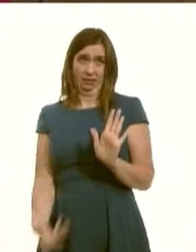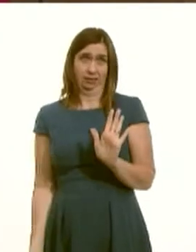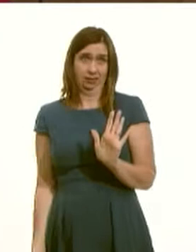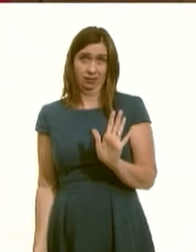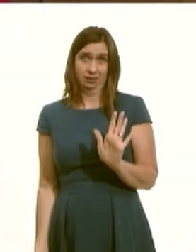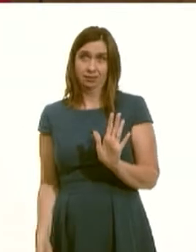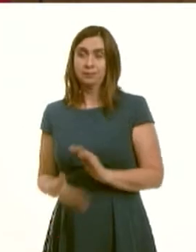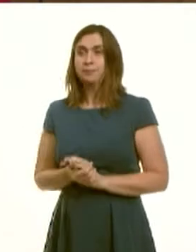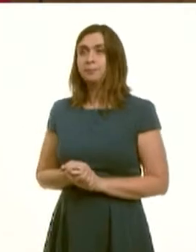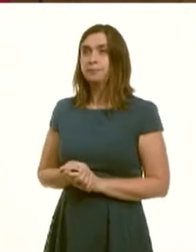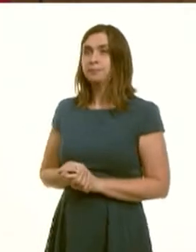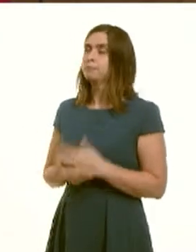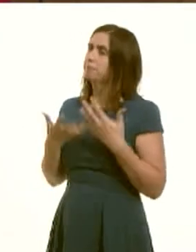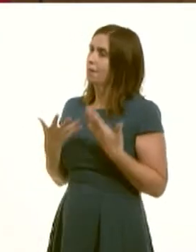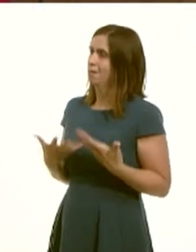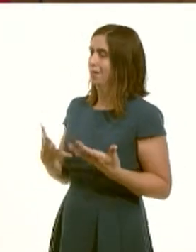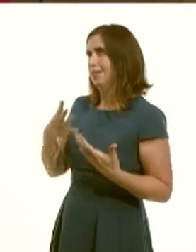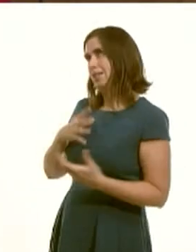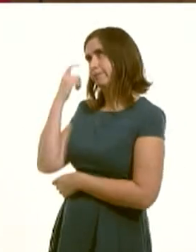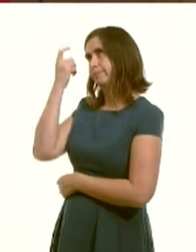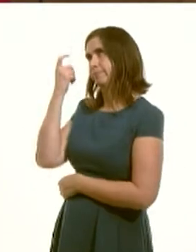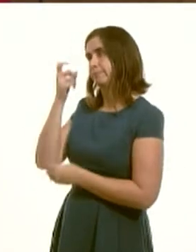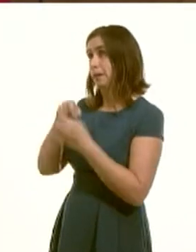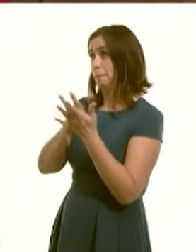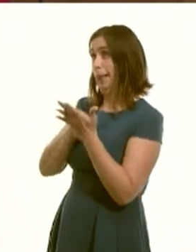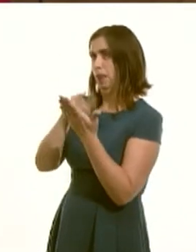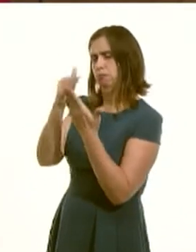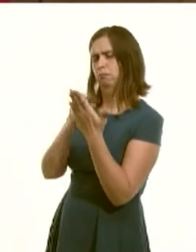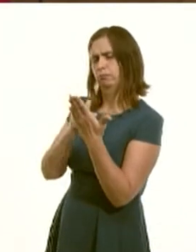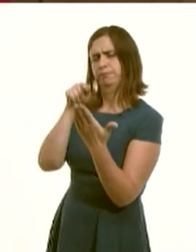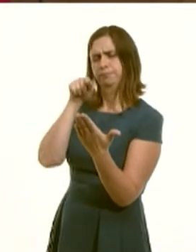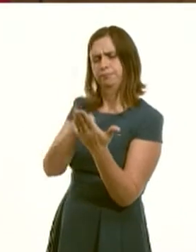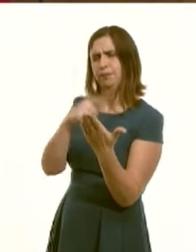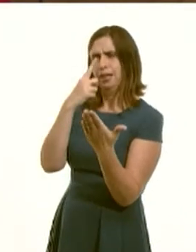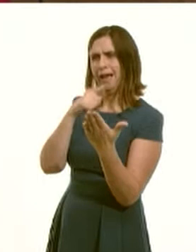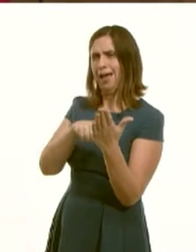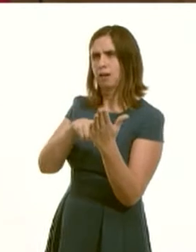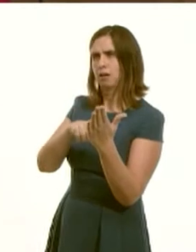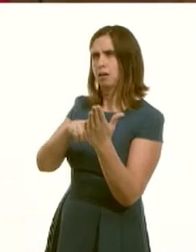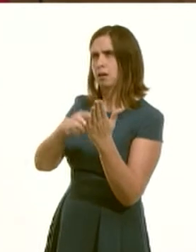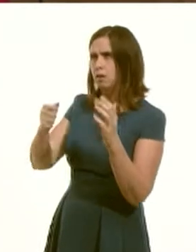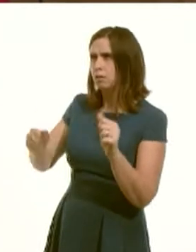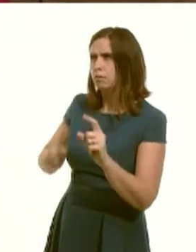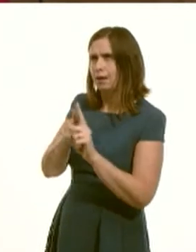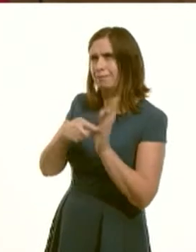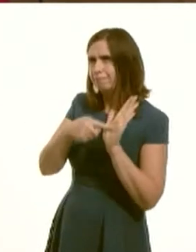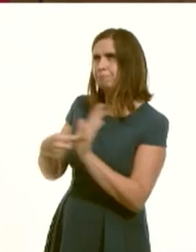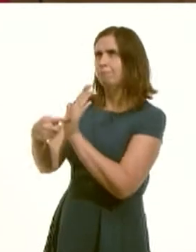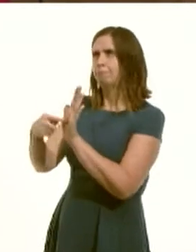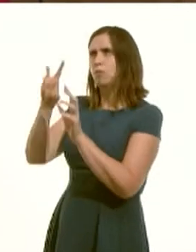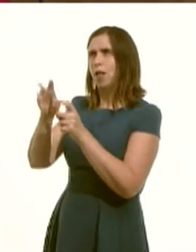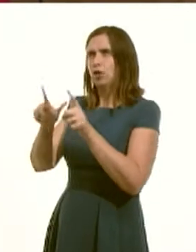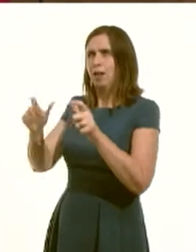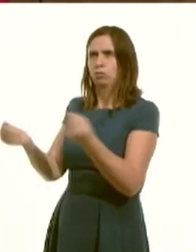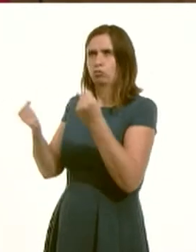i hunan i gryfhau'r Gymraeg. Dwi ddim yn meddwl bod y drws ar gai felly, ond mae datganiad, mae'n meddwl dim byd. Mae